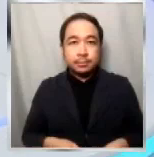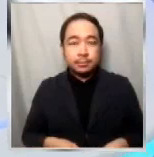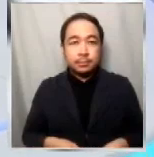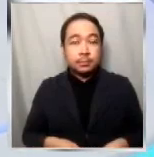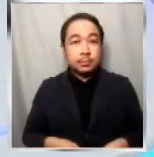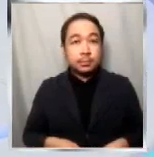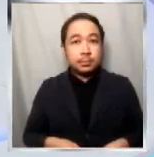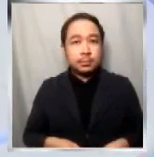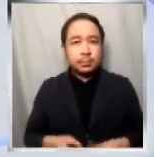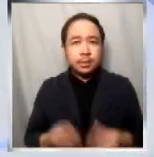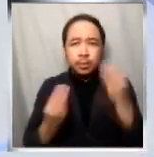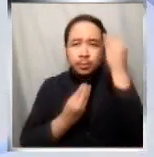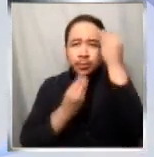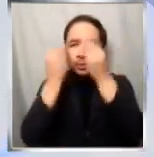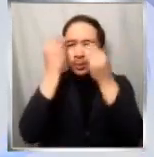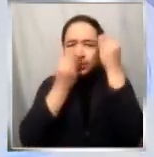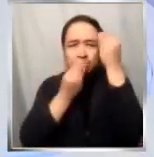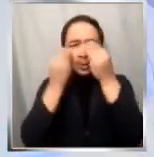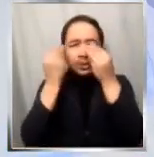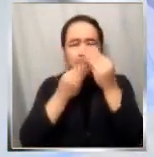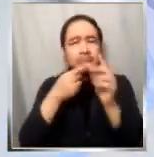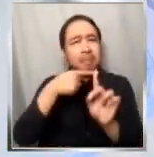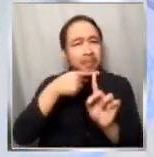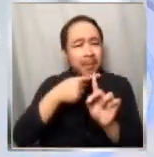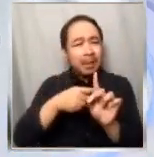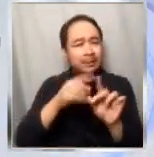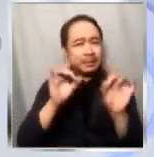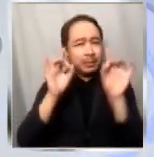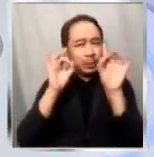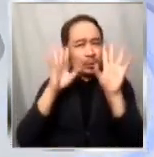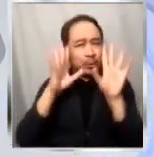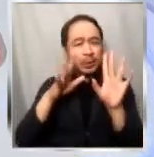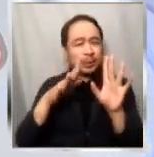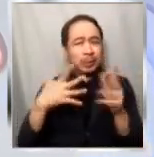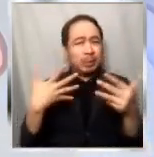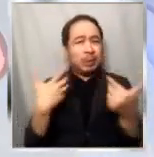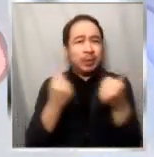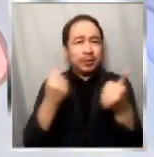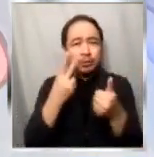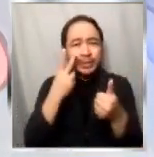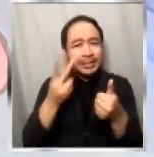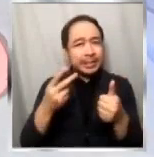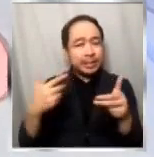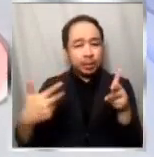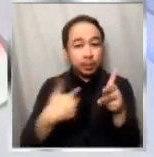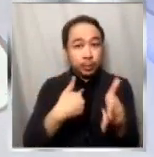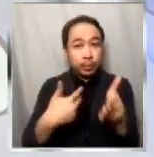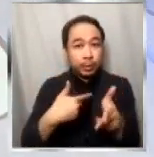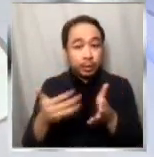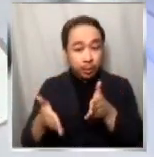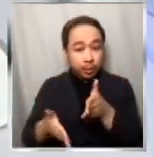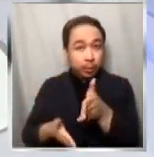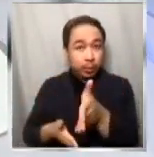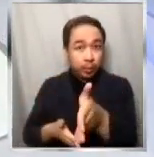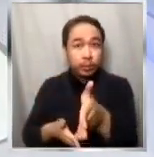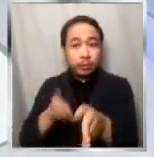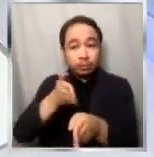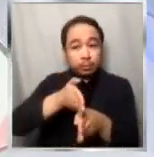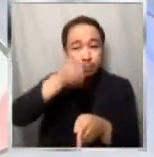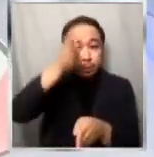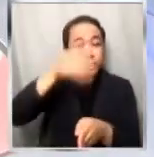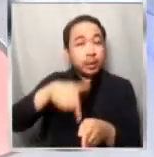na raw, takaw aksidente pa yung mga tinatawag na mga road separator na inilagay sa ilang kalsada sa Quezon City. Ang